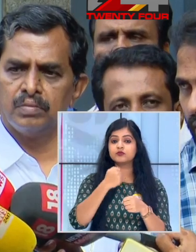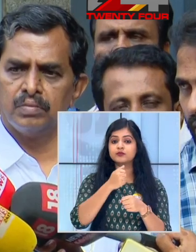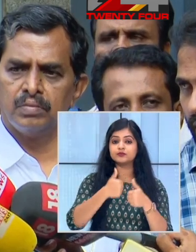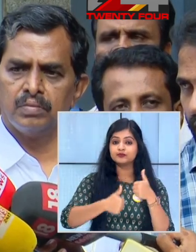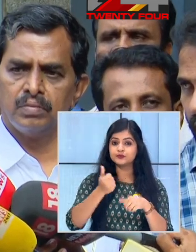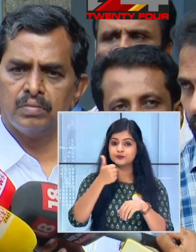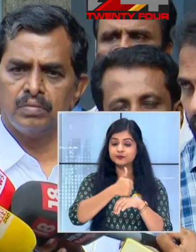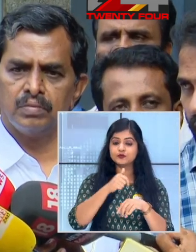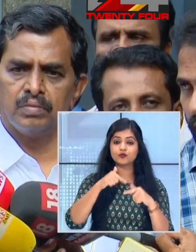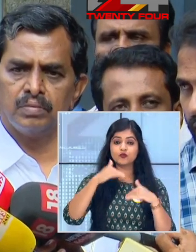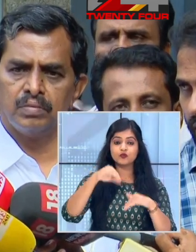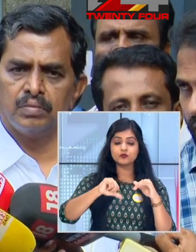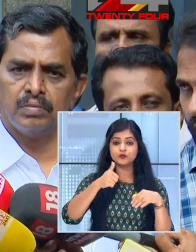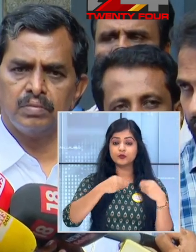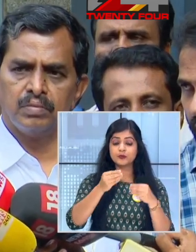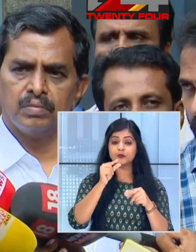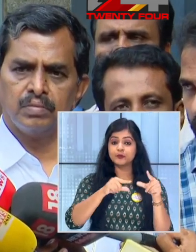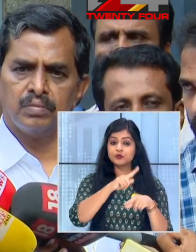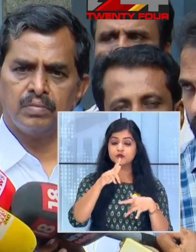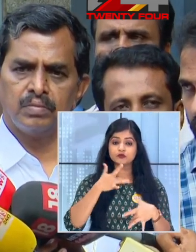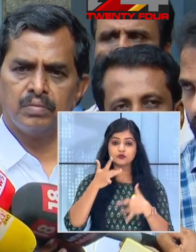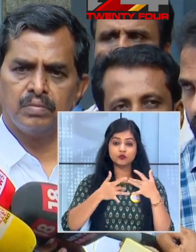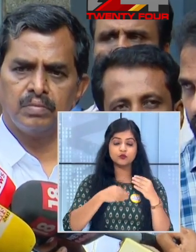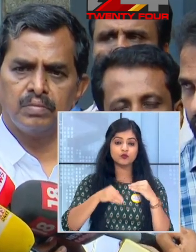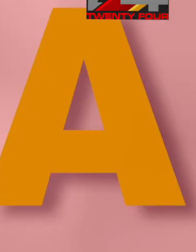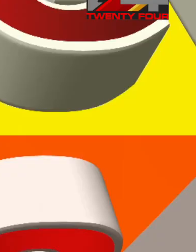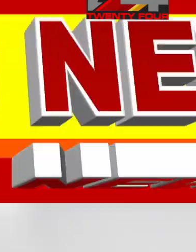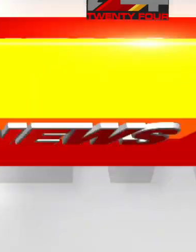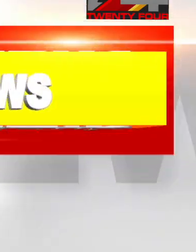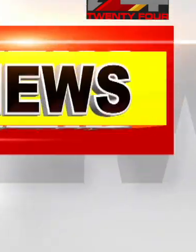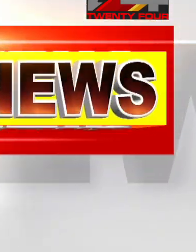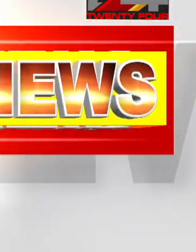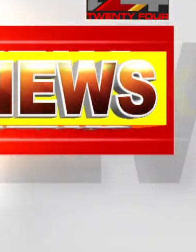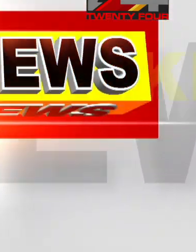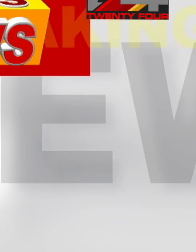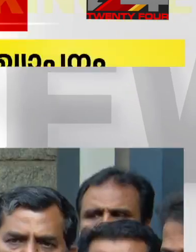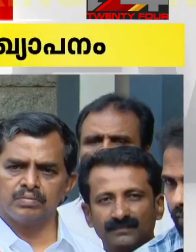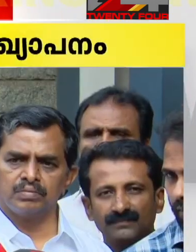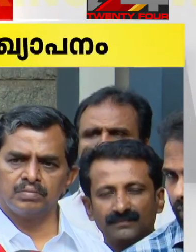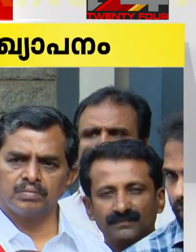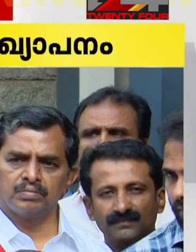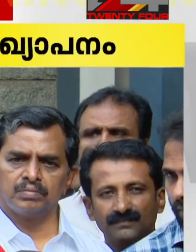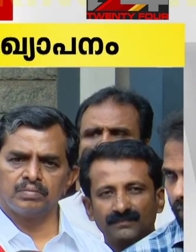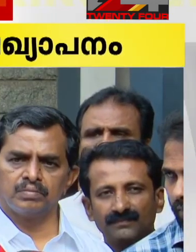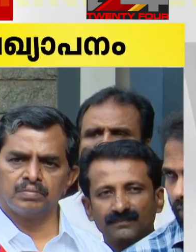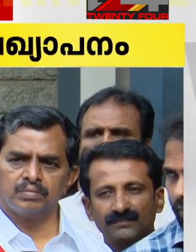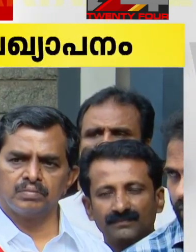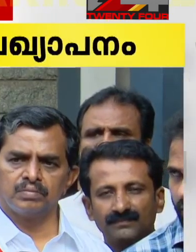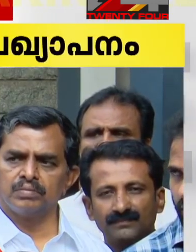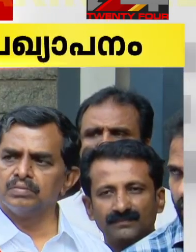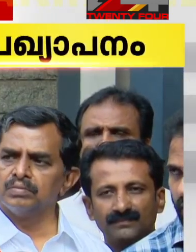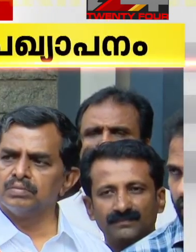വിജയിക്കണമെന്നുള്ള നാട്ടിൻ്റെ പൊതുവികാരമാണ്. ആ വികാരം തീർച്ചയായും ഈ തെരഞ്ഞെടുപ്പിൽ ഉണ്ടാകുമെന്ന് പൂർണ്ണ വിശ്വാസം